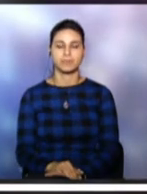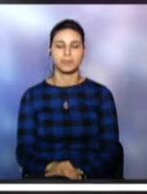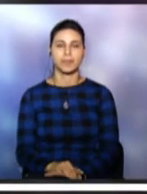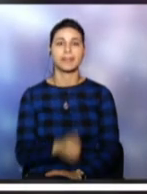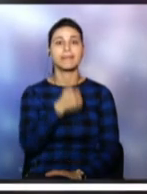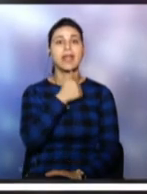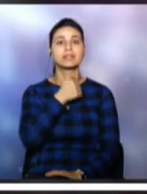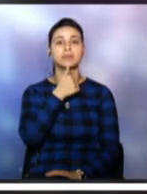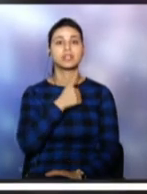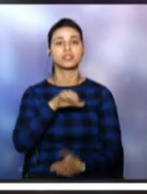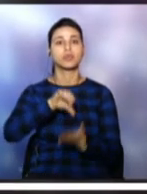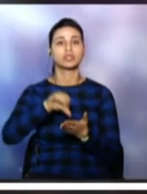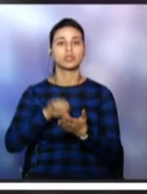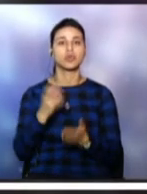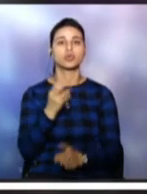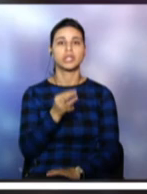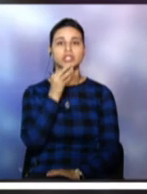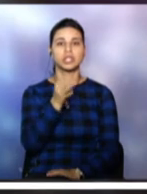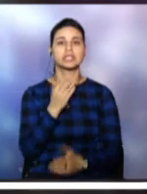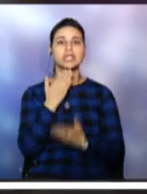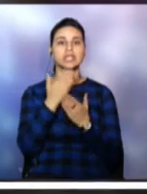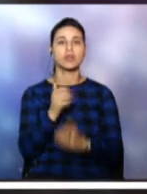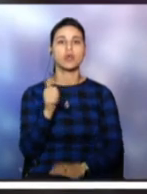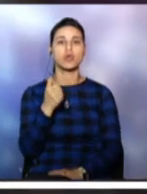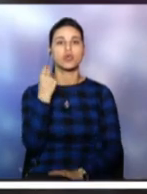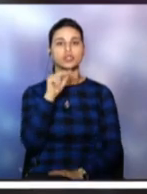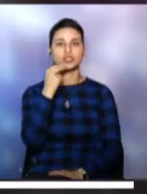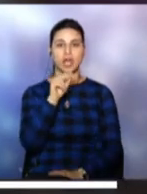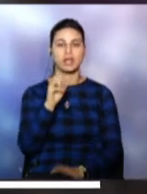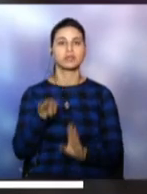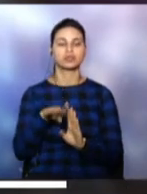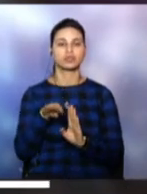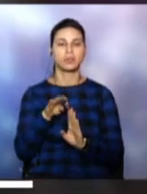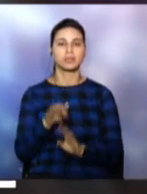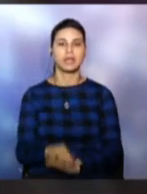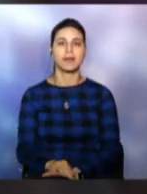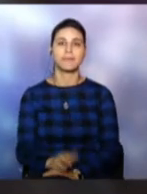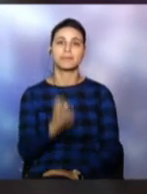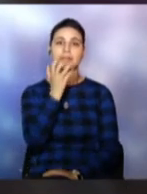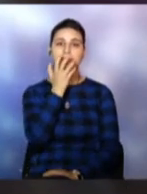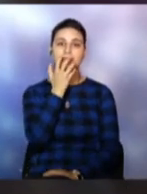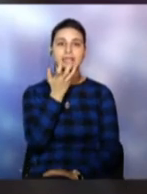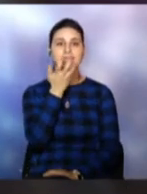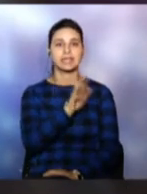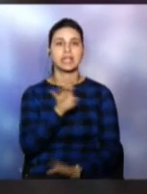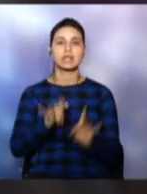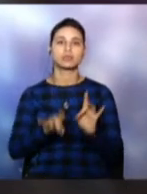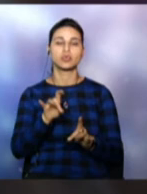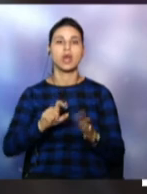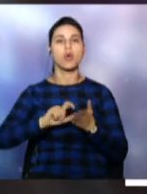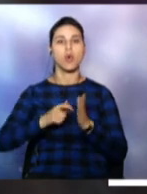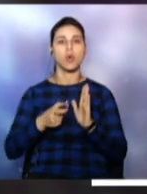ექსპერიმენტში მონაწილეებს უნდა გაეცათ პასუხი კითხვაზე, თუ როგორ ჩაის ანიჭებდნენ უპირატესობას ბილს, ცხელს, მდუღარეს თუ